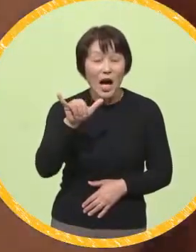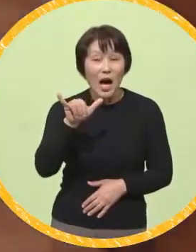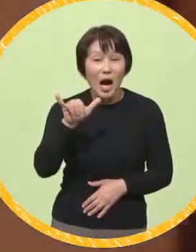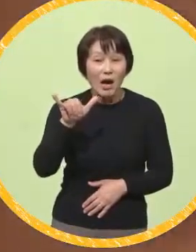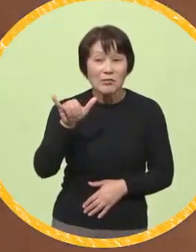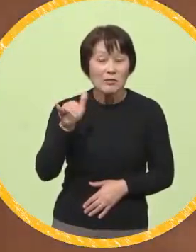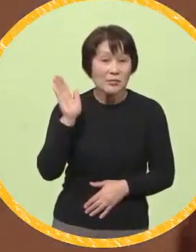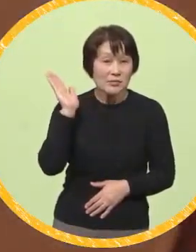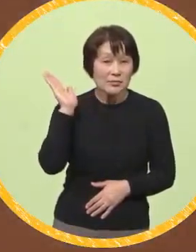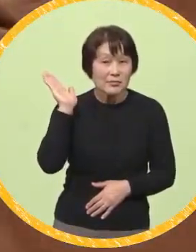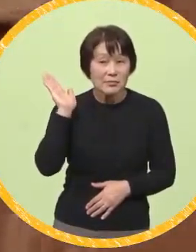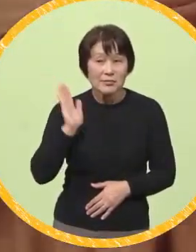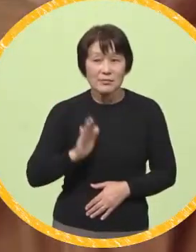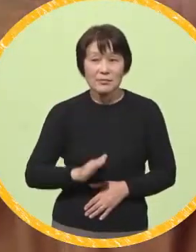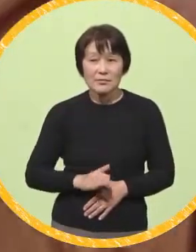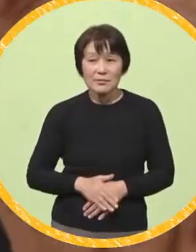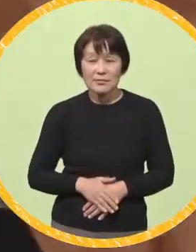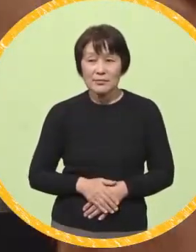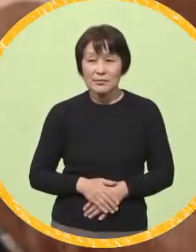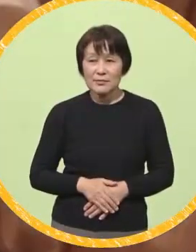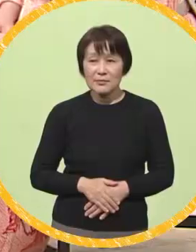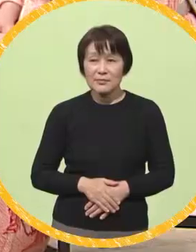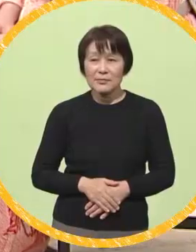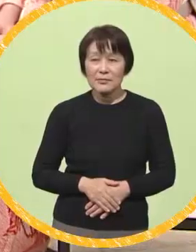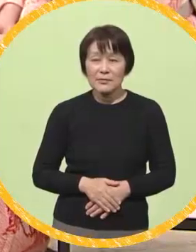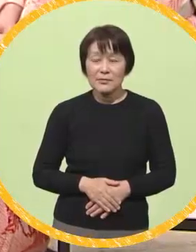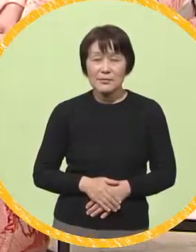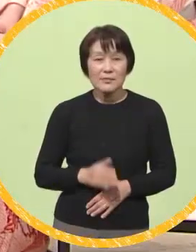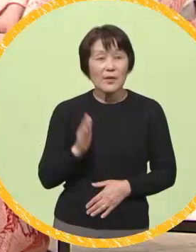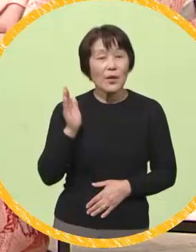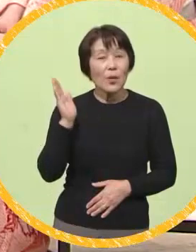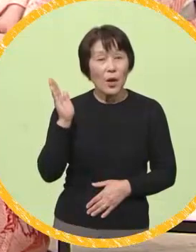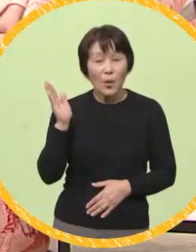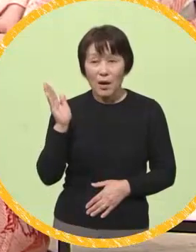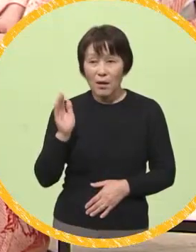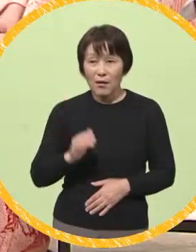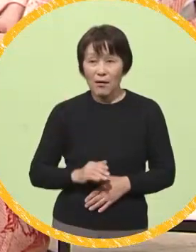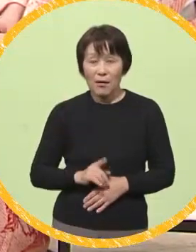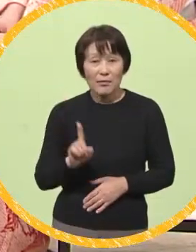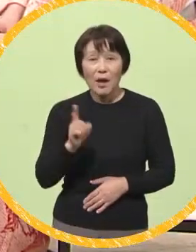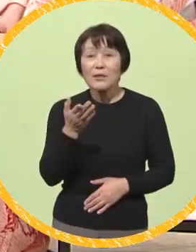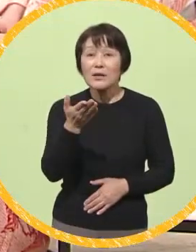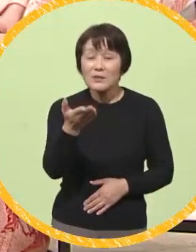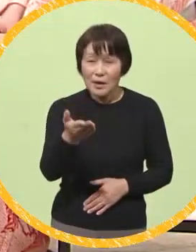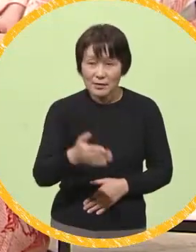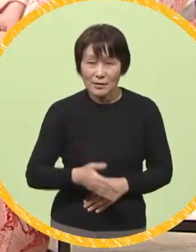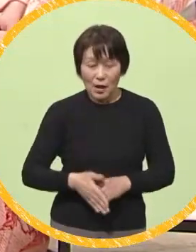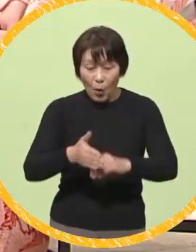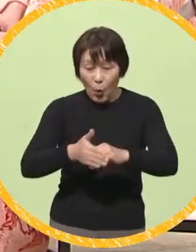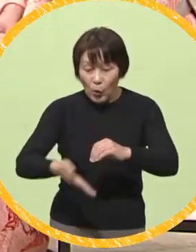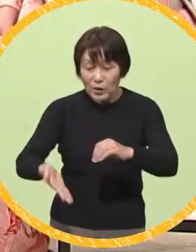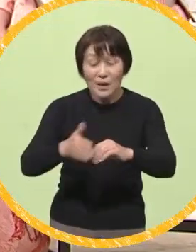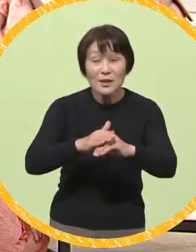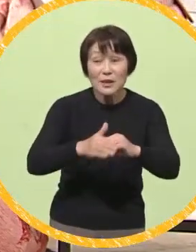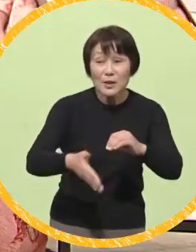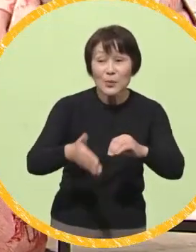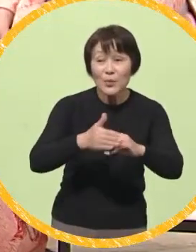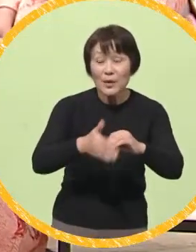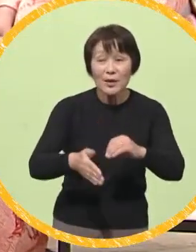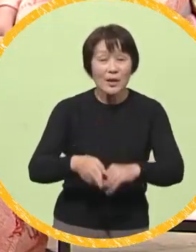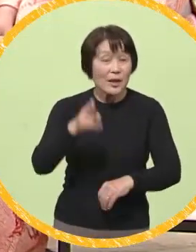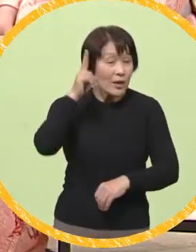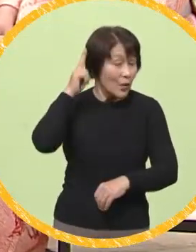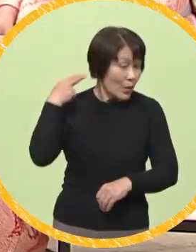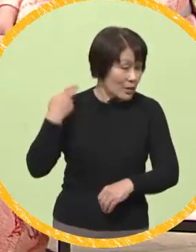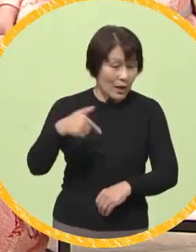ょっとウッドさん隣にあるから、それも これはなんで、これルール、これ お刺身 これね、この横須賀ブ